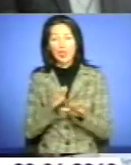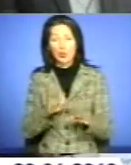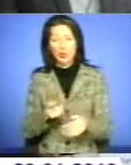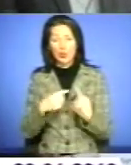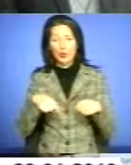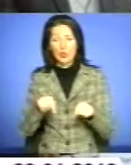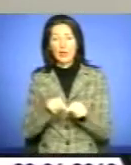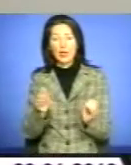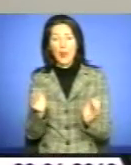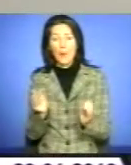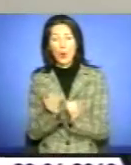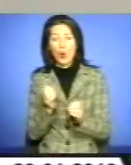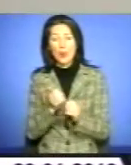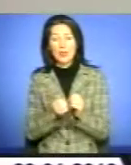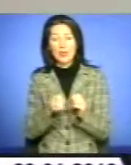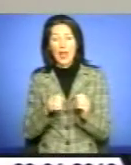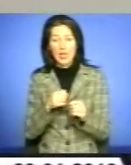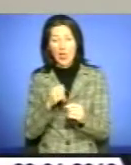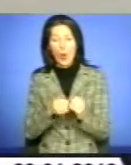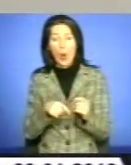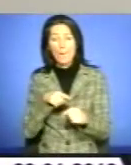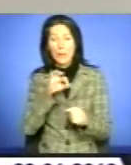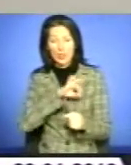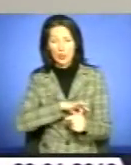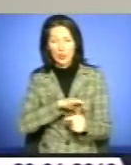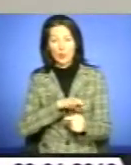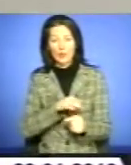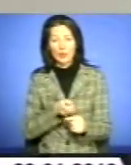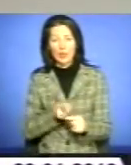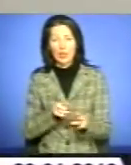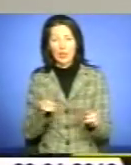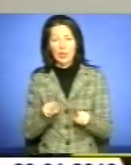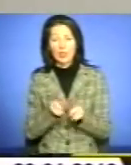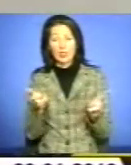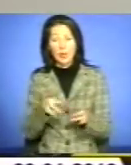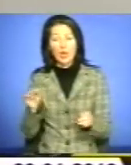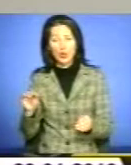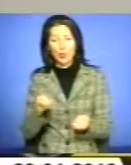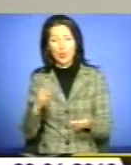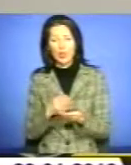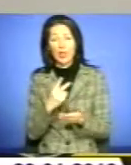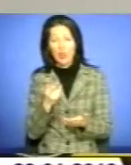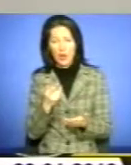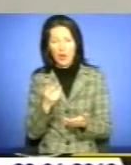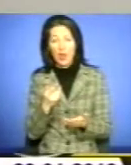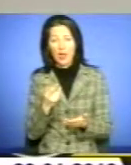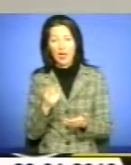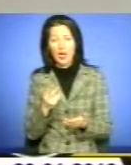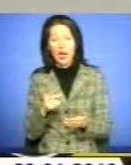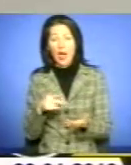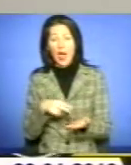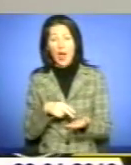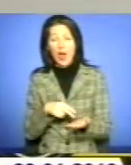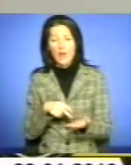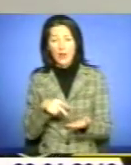потребує Житомирщина. Є 2 виходи, на мій так взгляд. Это привычный наш выход. Это